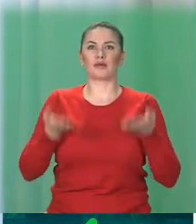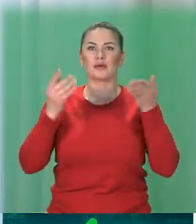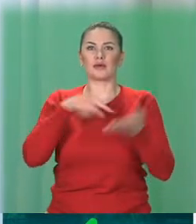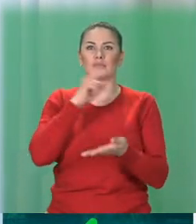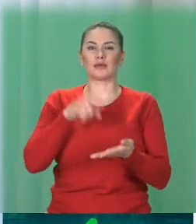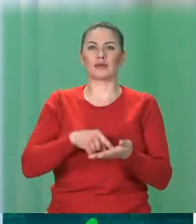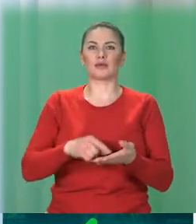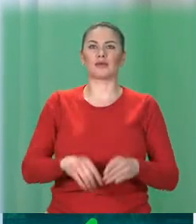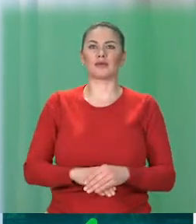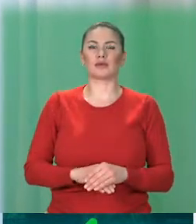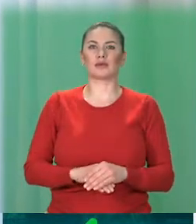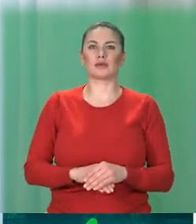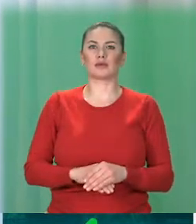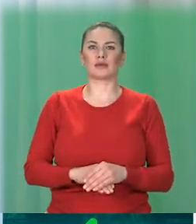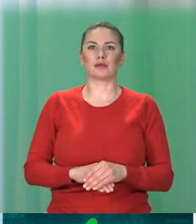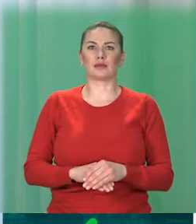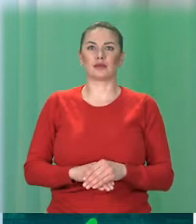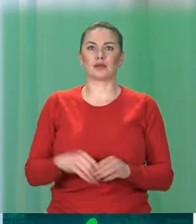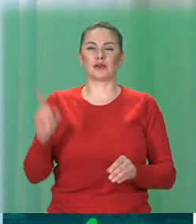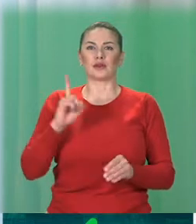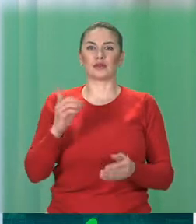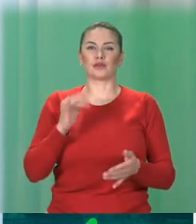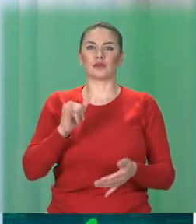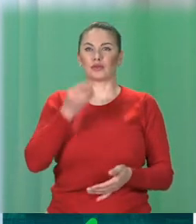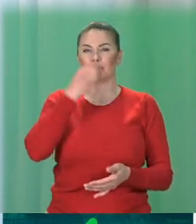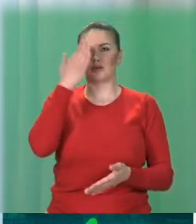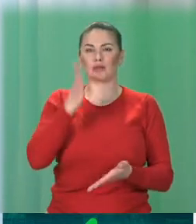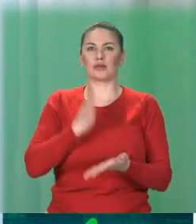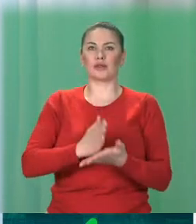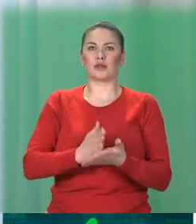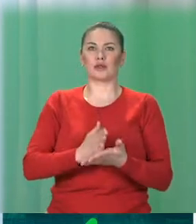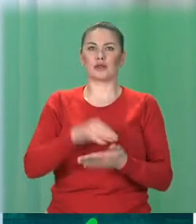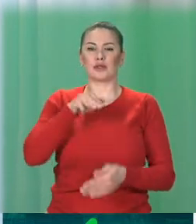поднимают вопрос о том, что у них есть территориальные претензии.